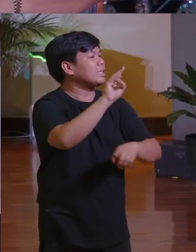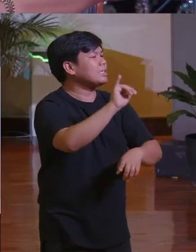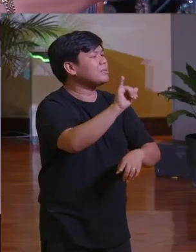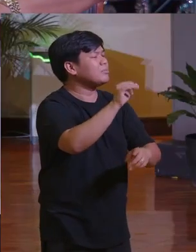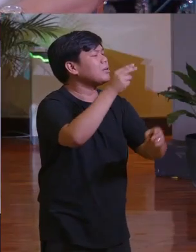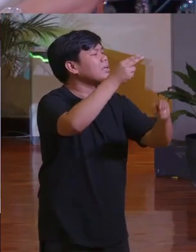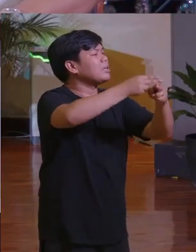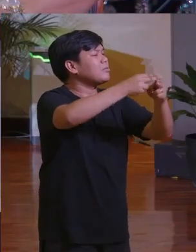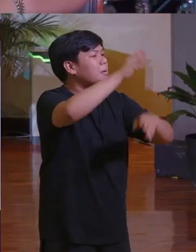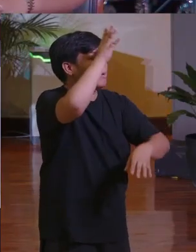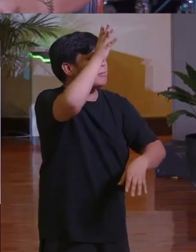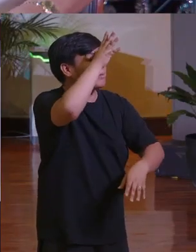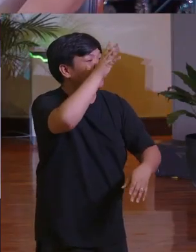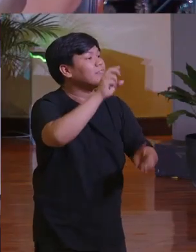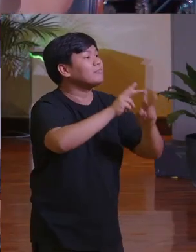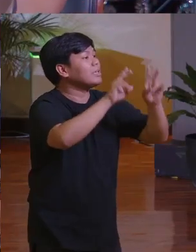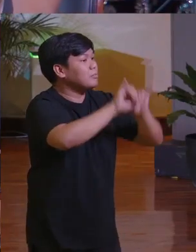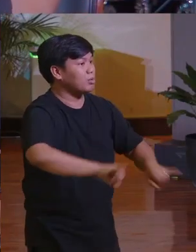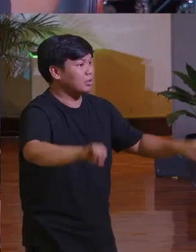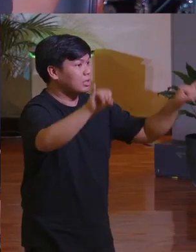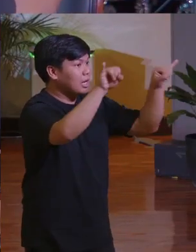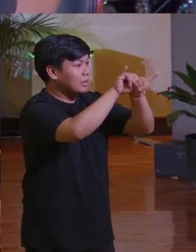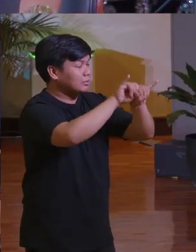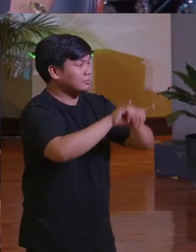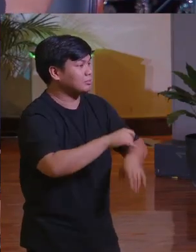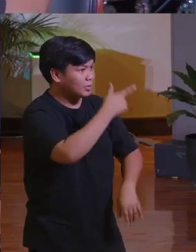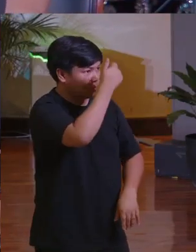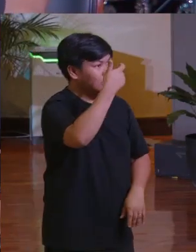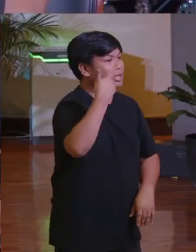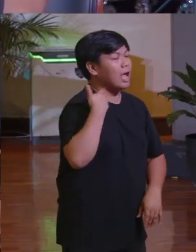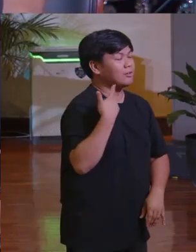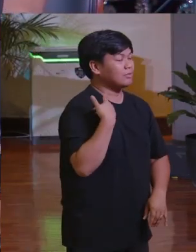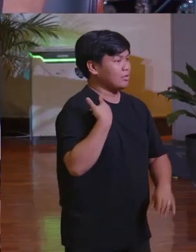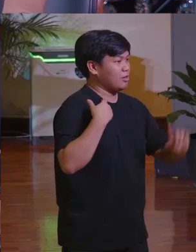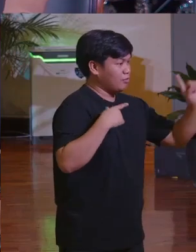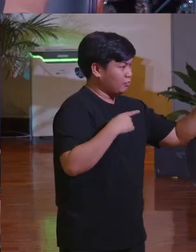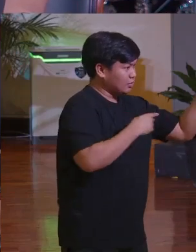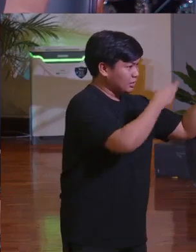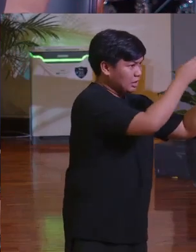Bakit po importante yon? Sapagkat may pangalan, may apelido.